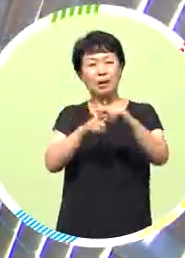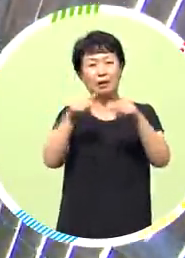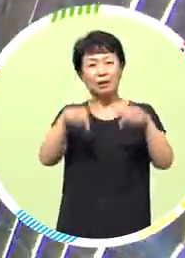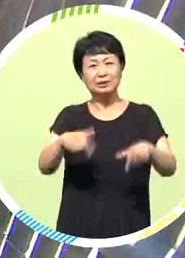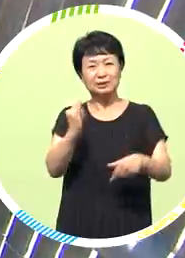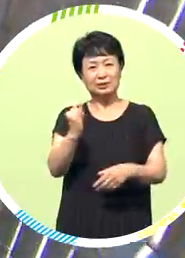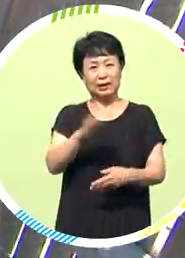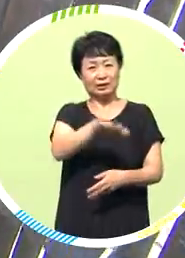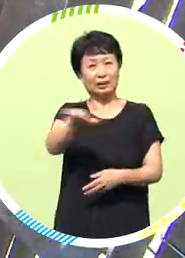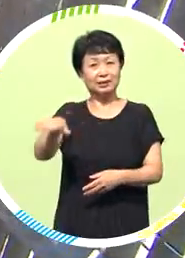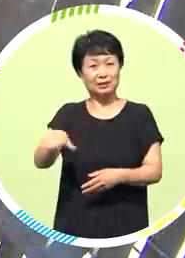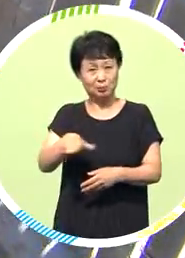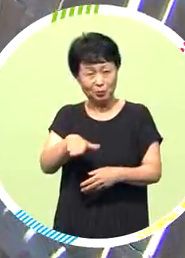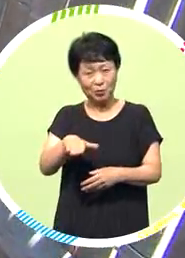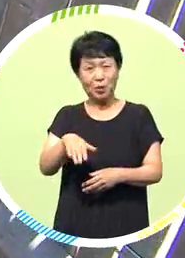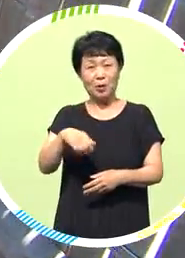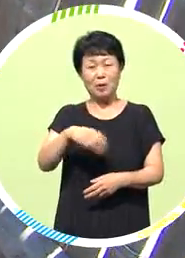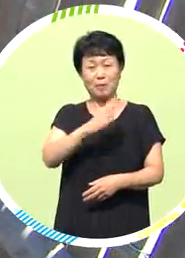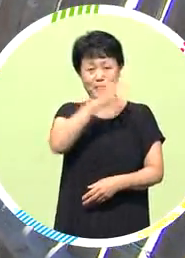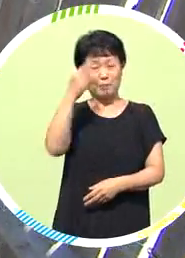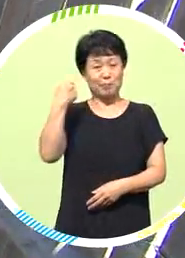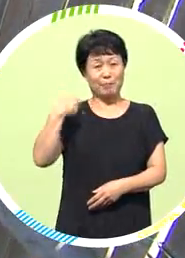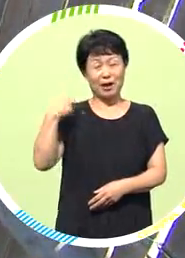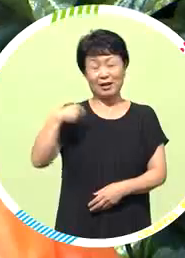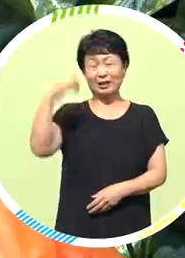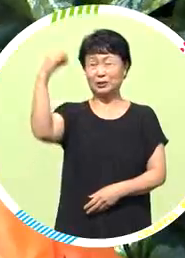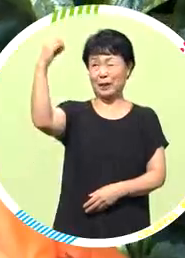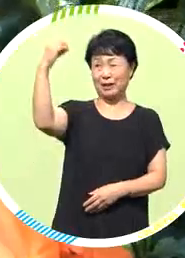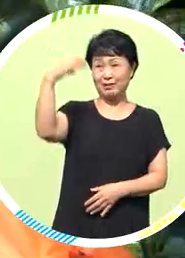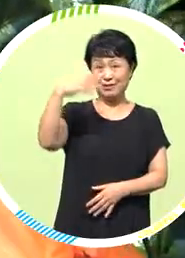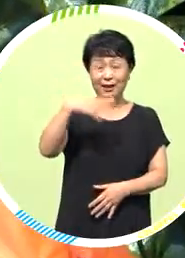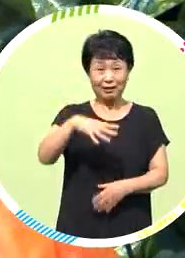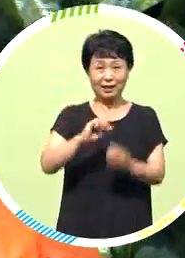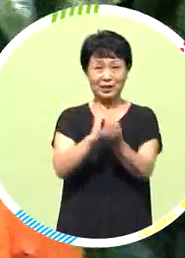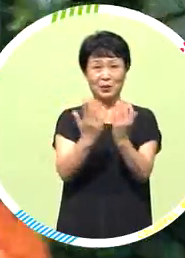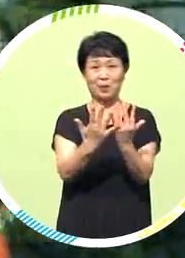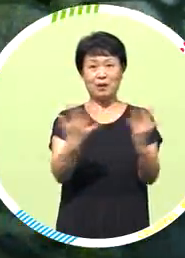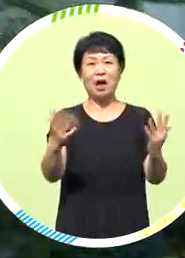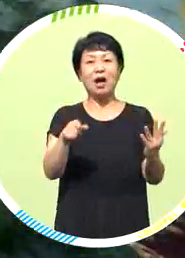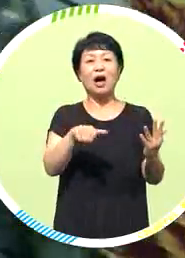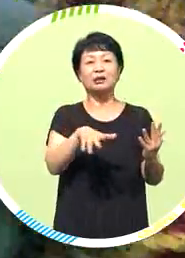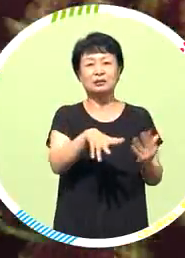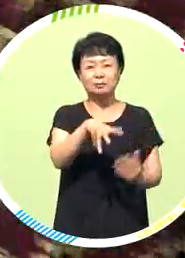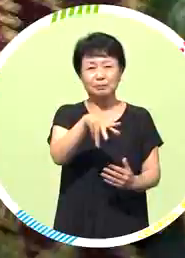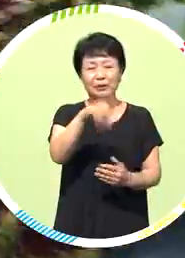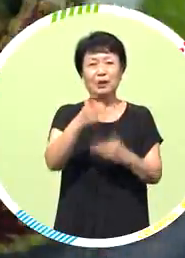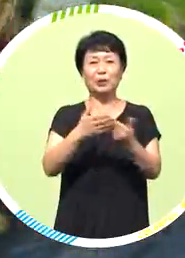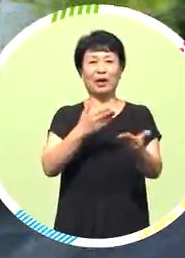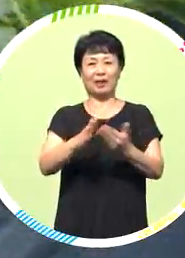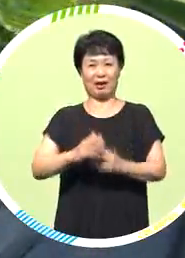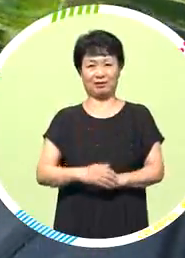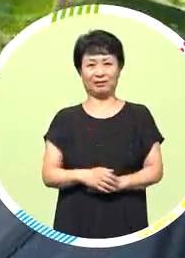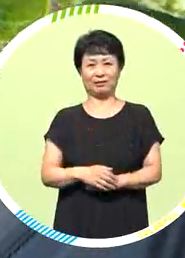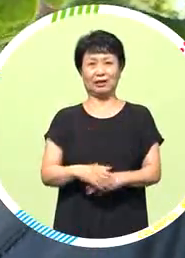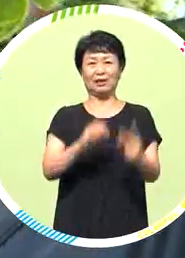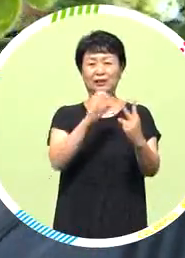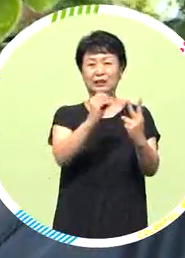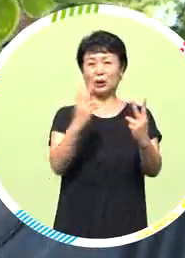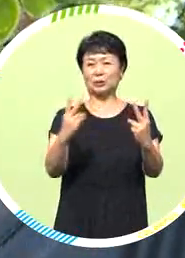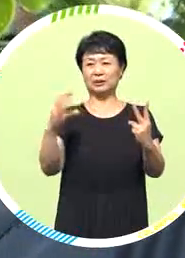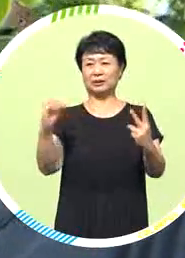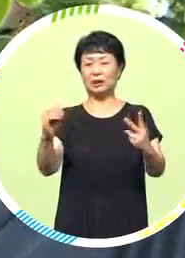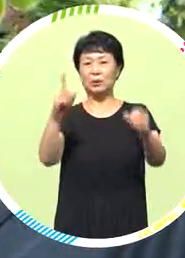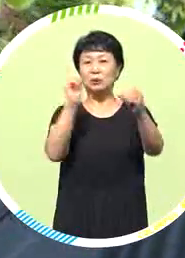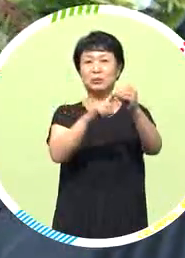海での展示は初体験なんですね。で今年のトライアルを皮切りに東京2020大会に向け